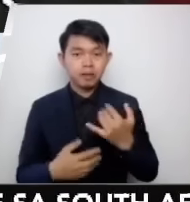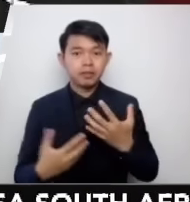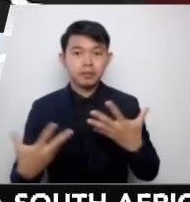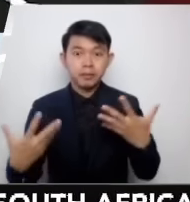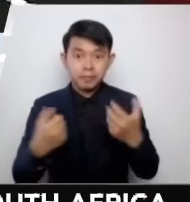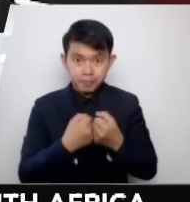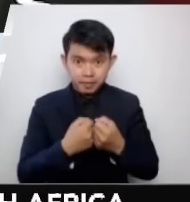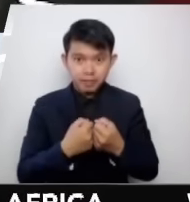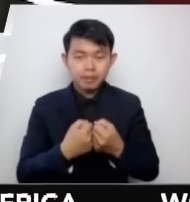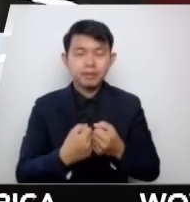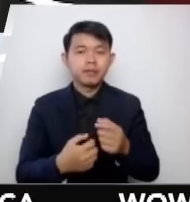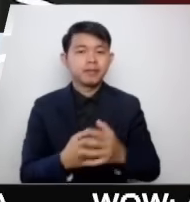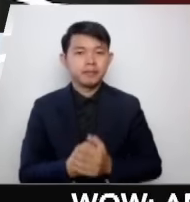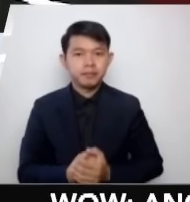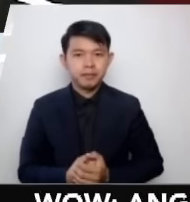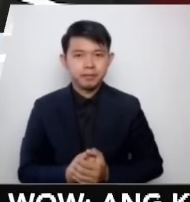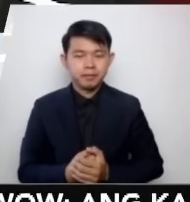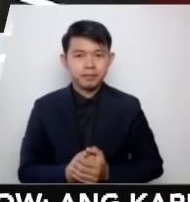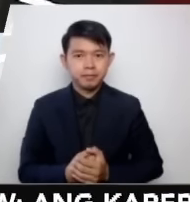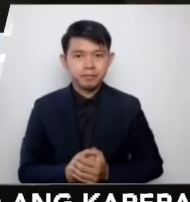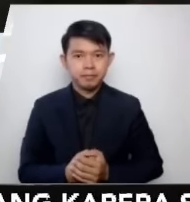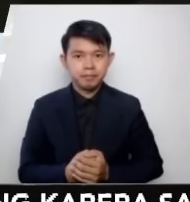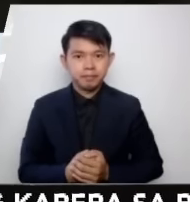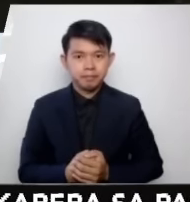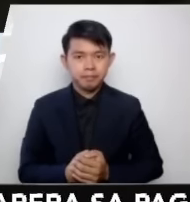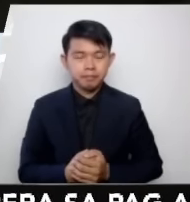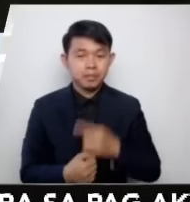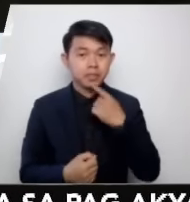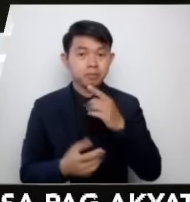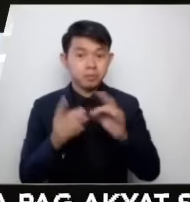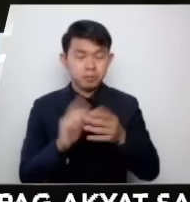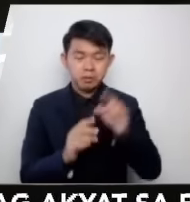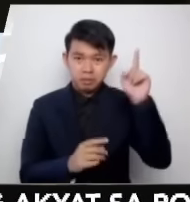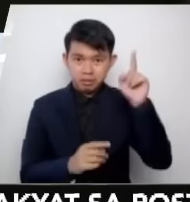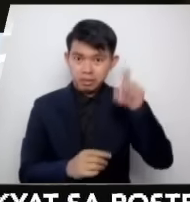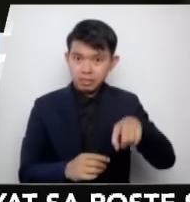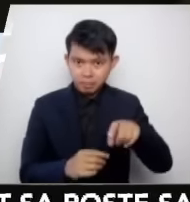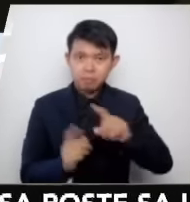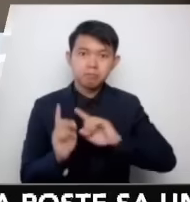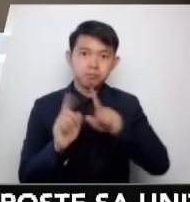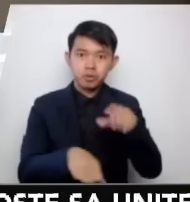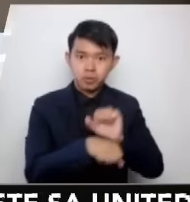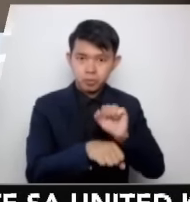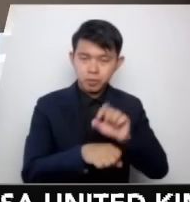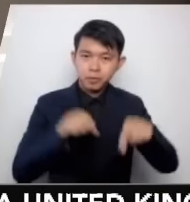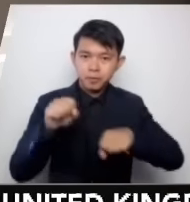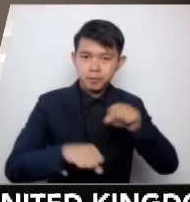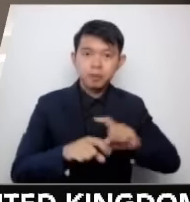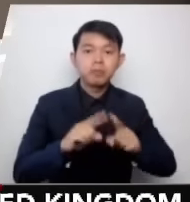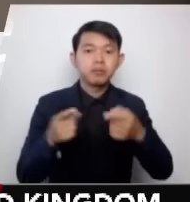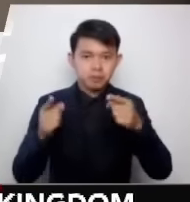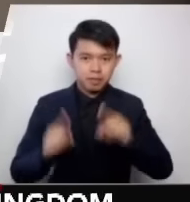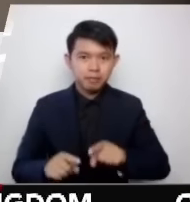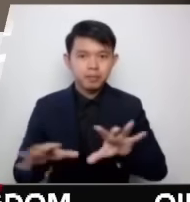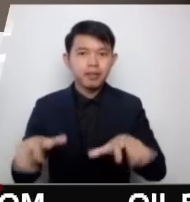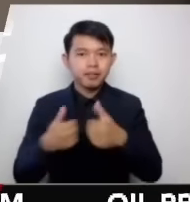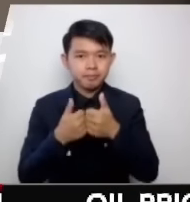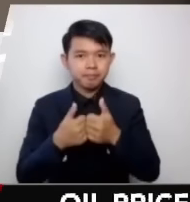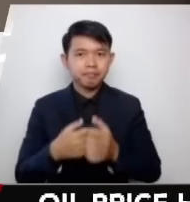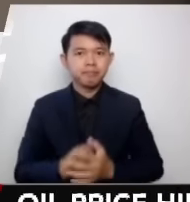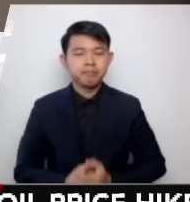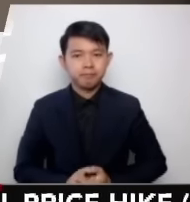GMA Integrated News, papasok siya sa trabaho kahapon gamit ang kanyang bisikleta na mangyari ang insidente. Nung nagulat na ako, bigla niya